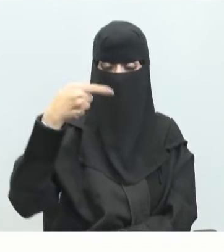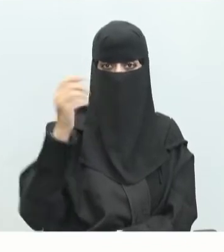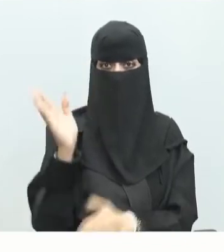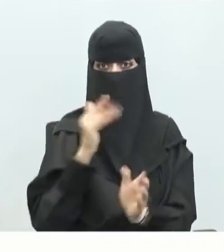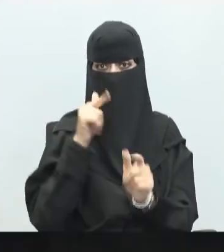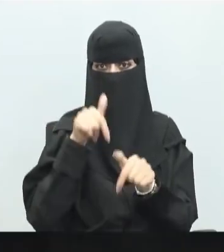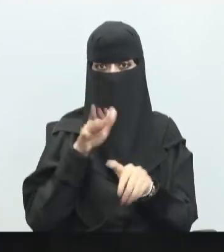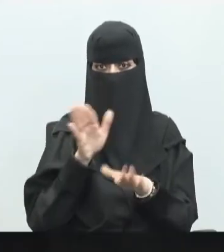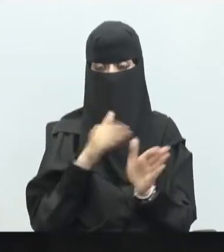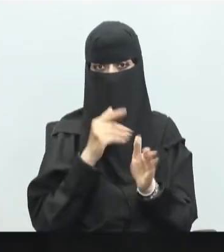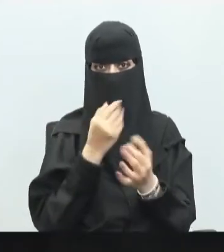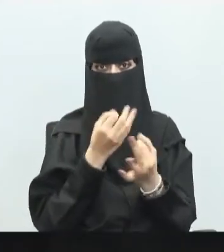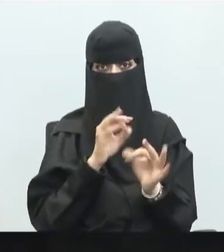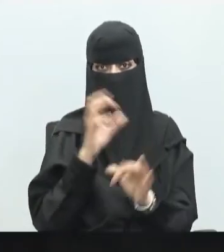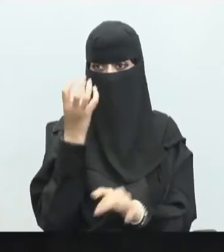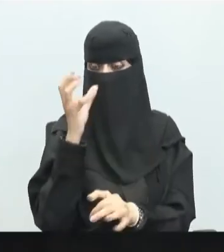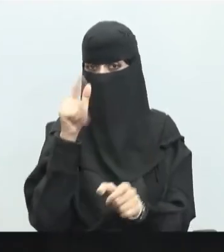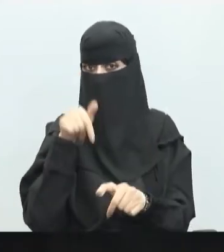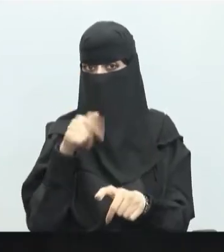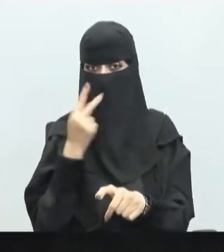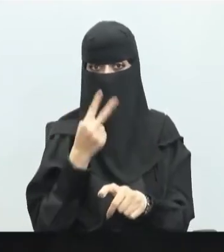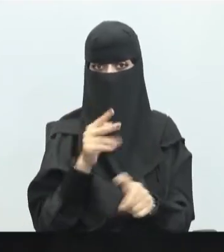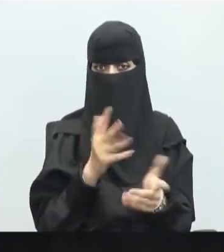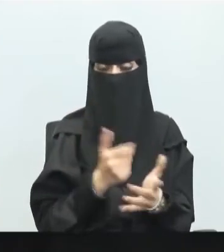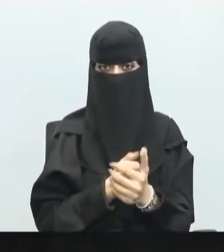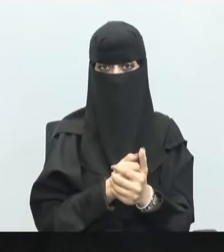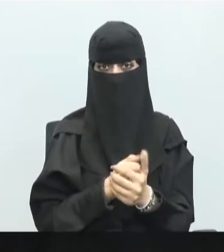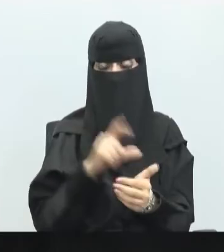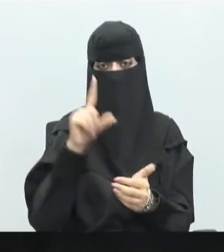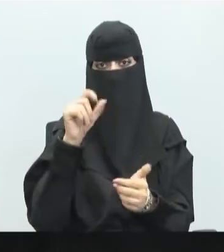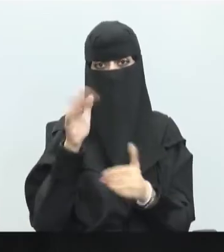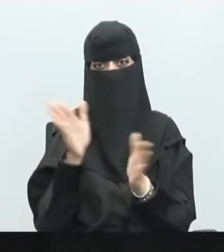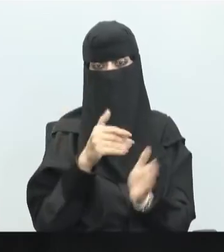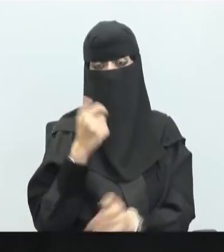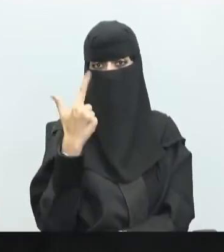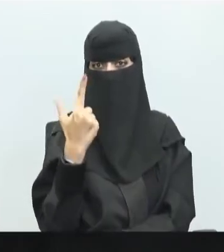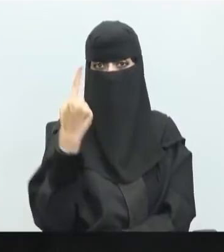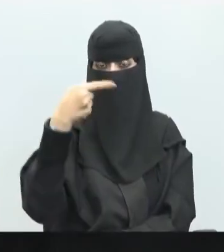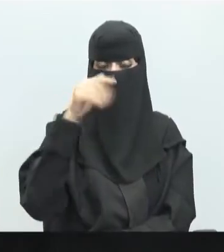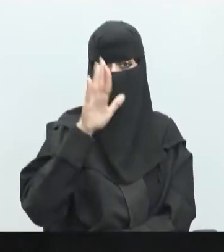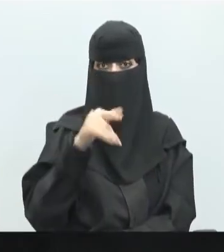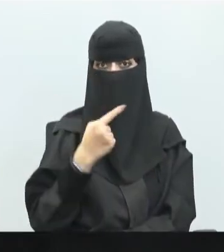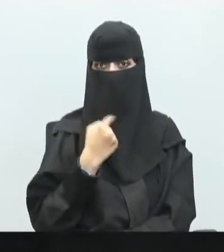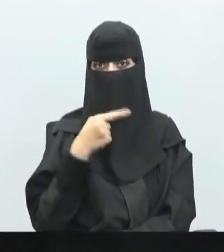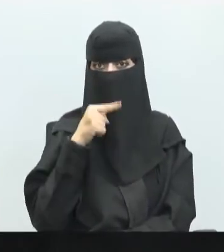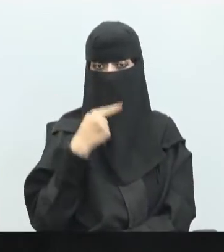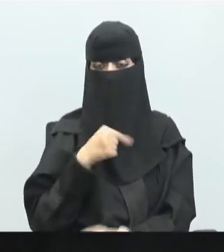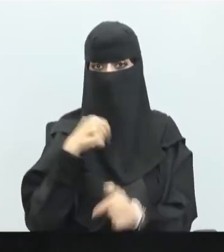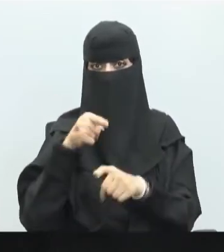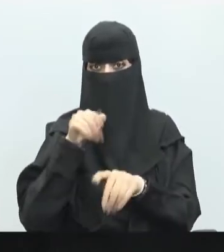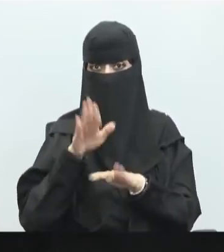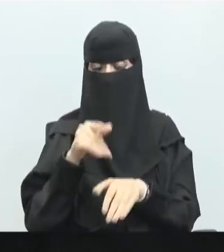اذا كم كره امامي احسنتم 17 نريد ان ننطق العدد